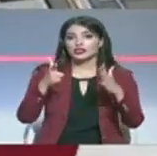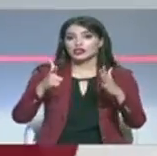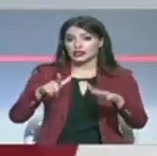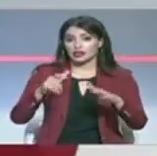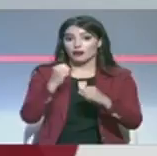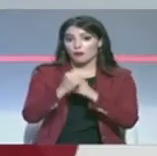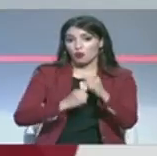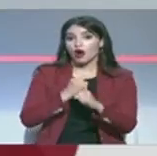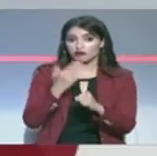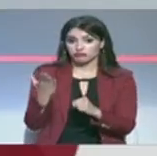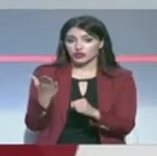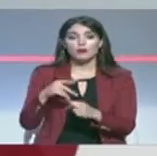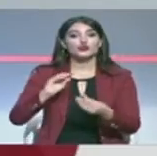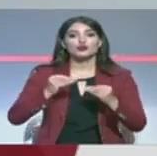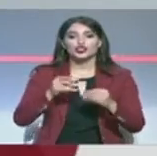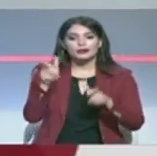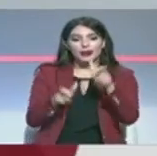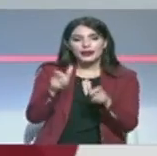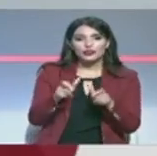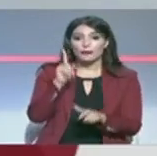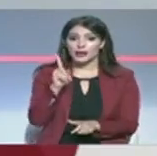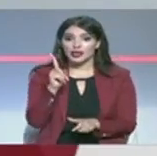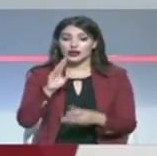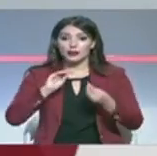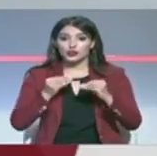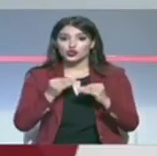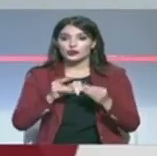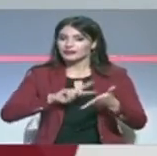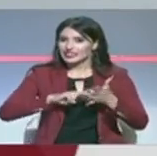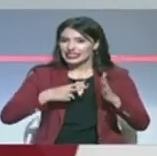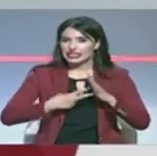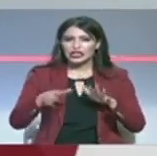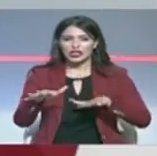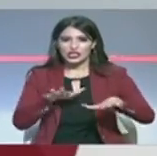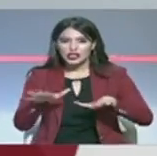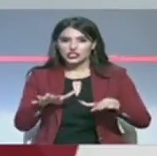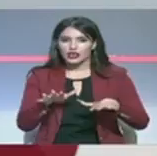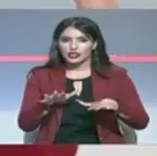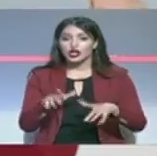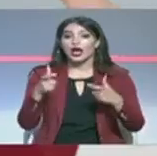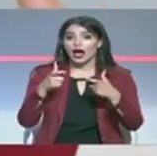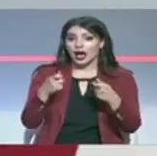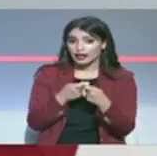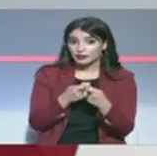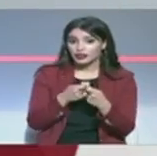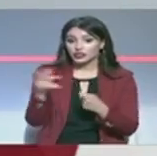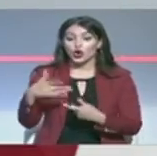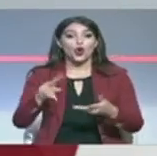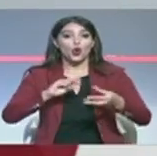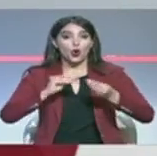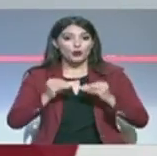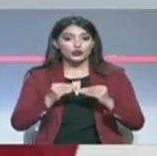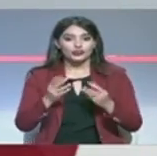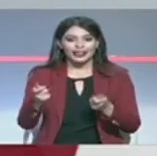7 سنوات. ما هوش مشكلة متاع أشخاص، مشكلة متاع آليات متاحة، مشكلة متاع نظام إدارة